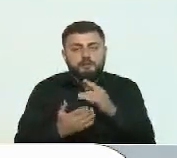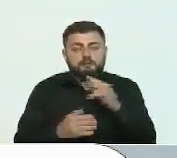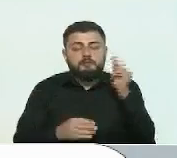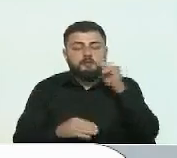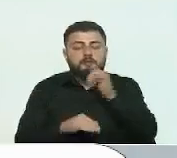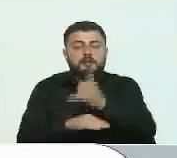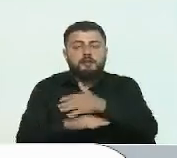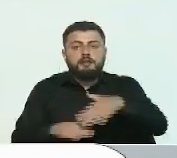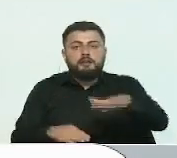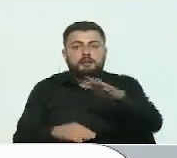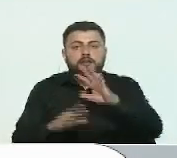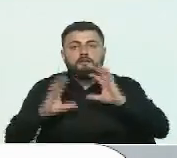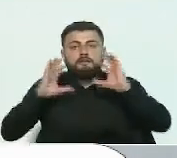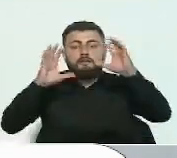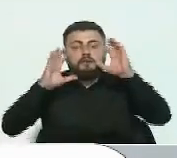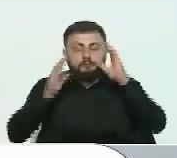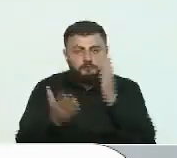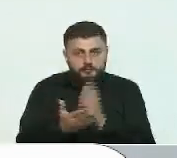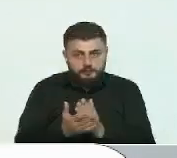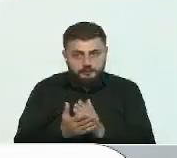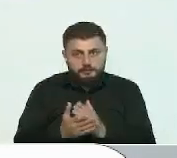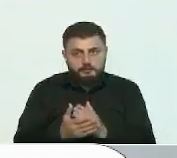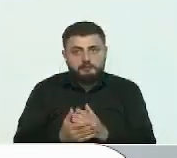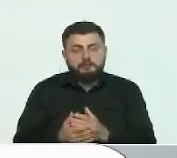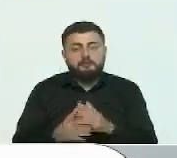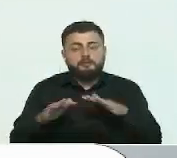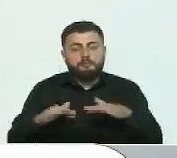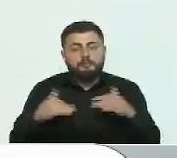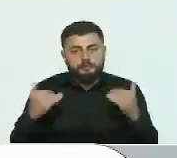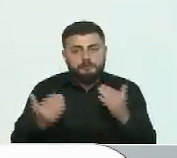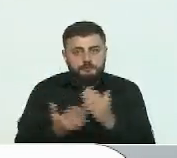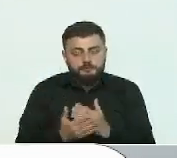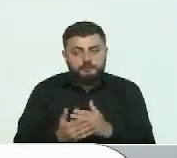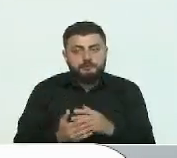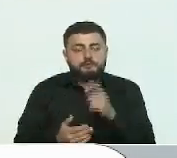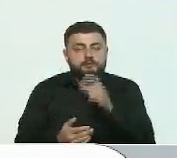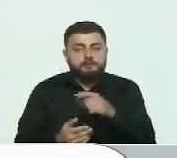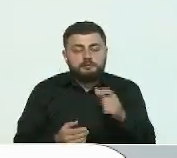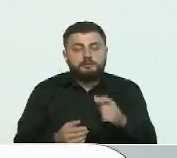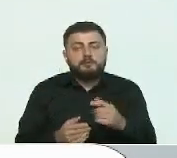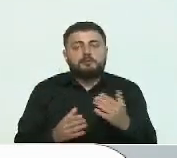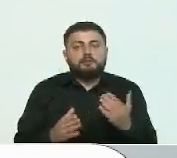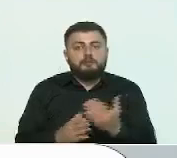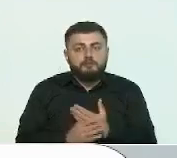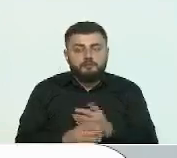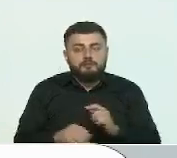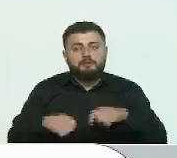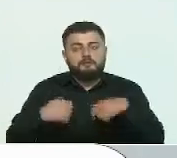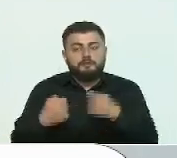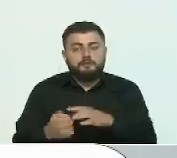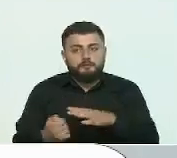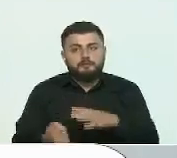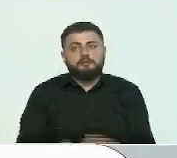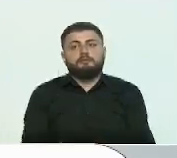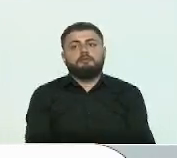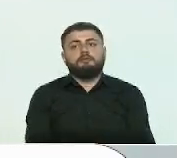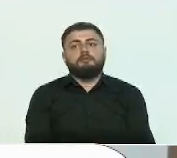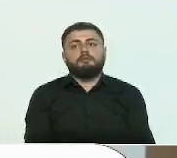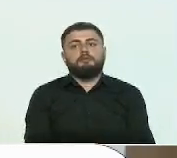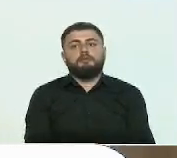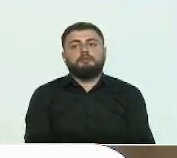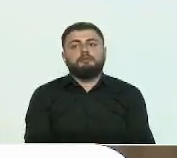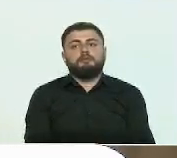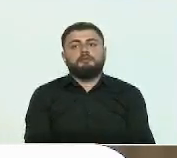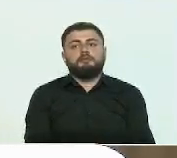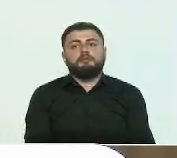sahəsində voleybol meydançası, futbol meydançası da şagirdlərin istifadəsinə verilmişdir. İndi burada